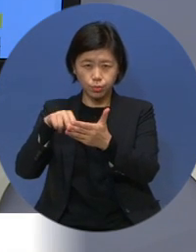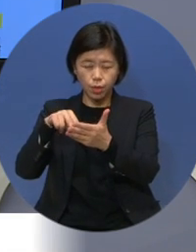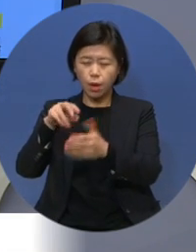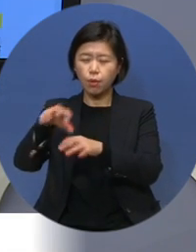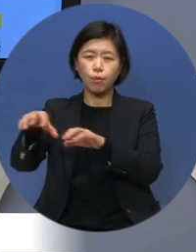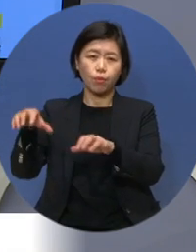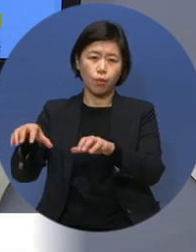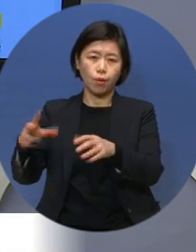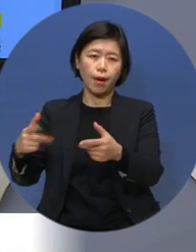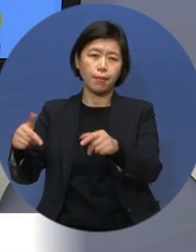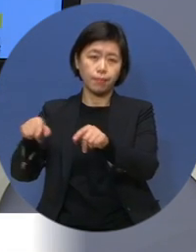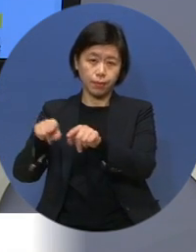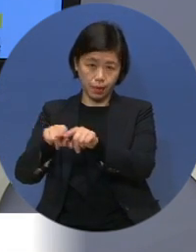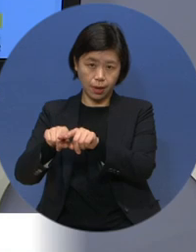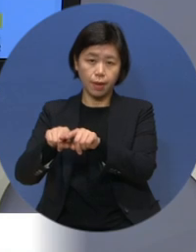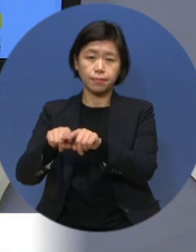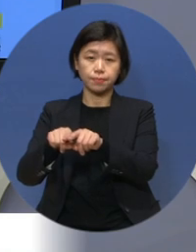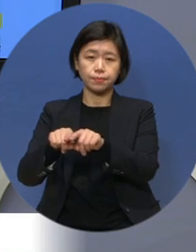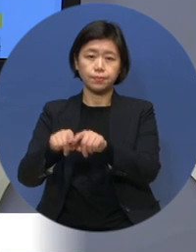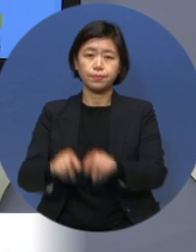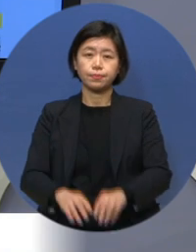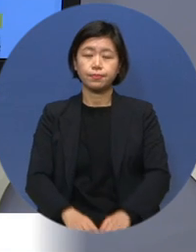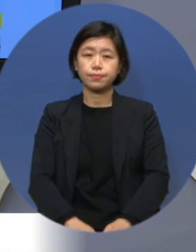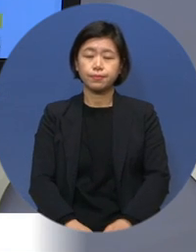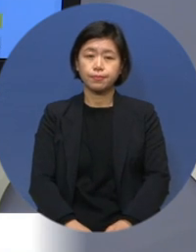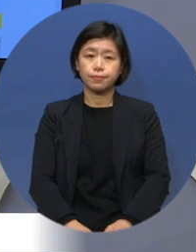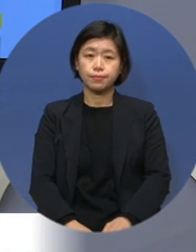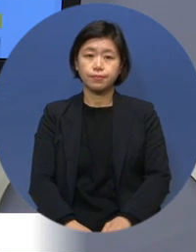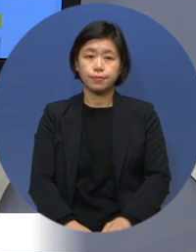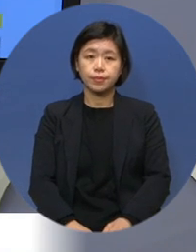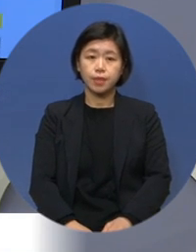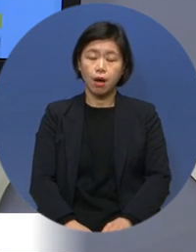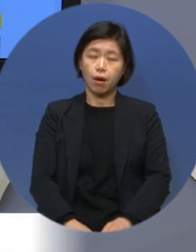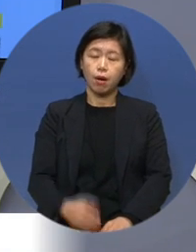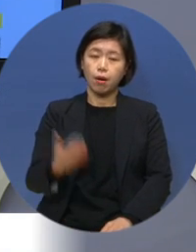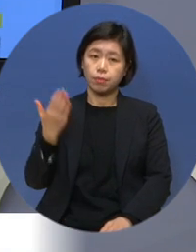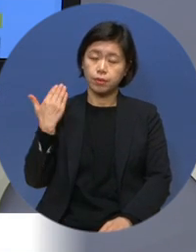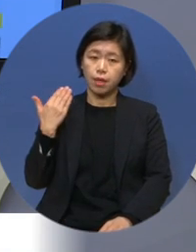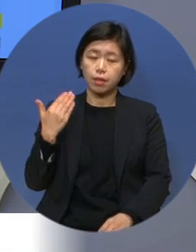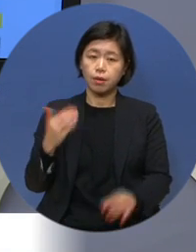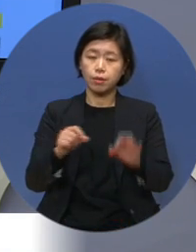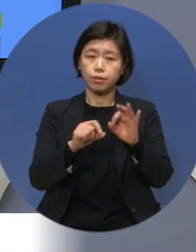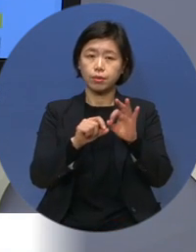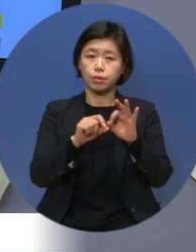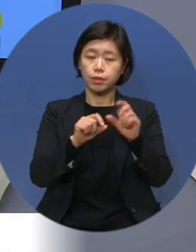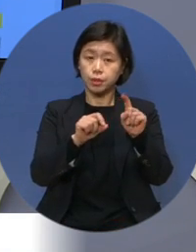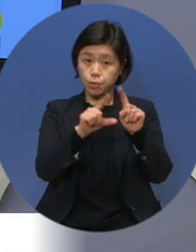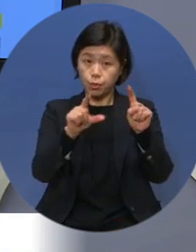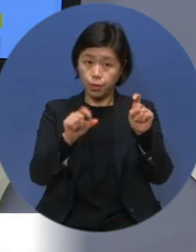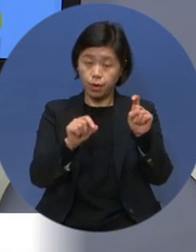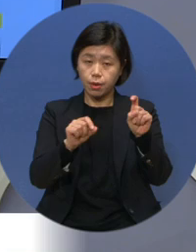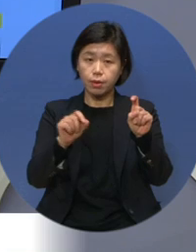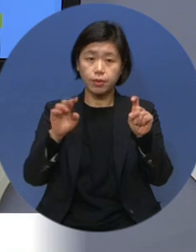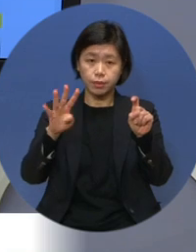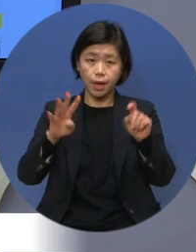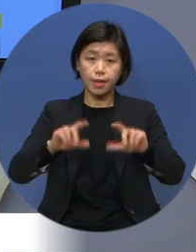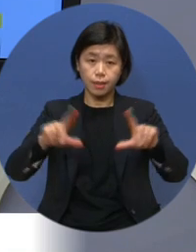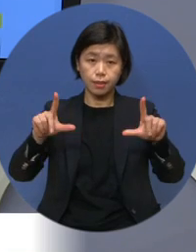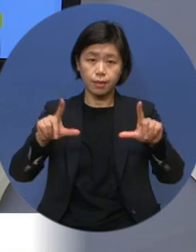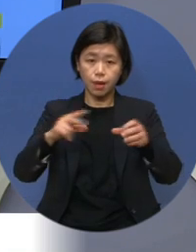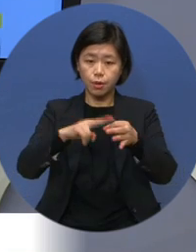한국 시각장애인 도서관 협의회 등과 함께 지난 4일 여의 도의 룸 센터에서 제고